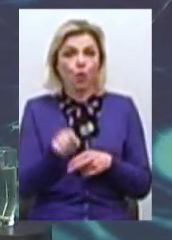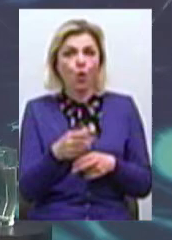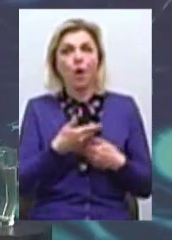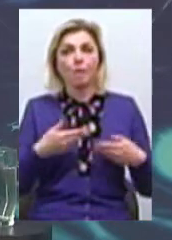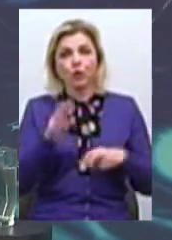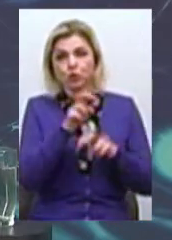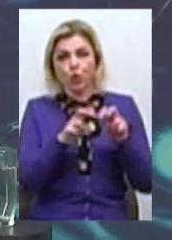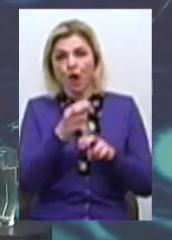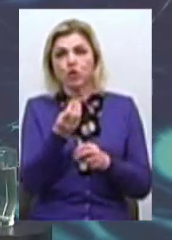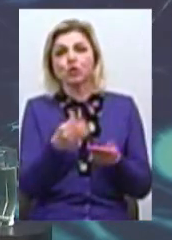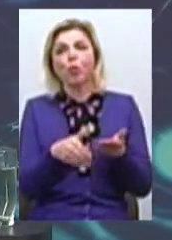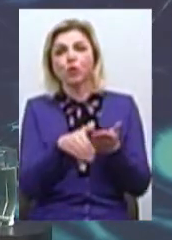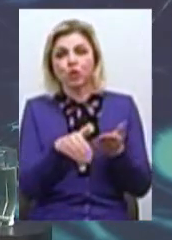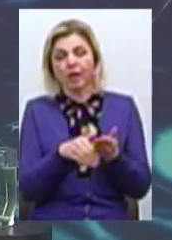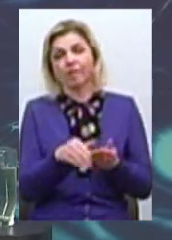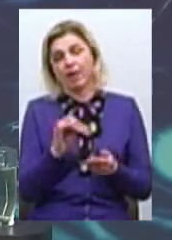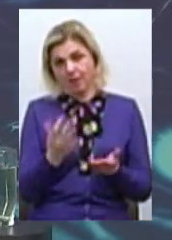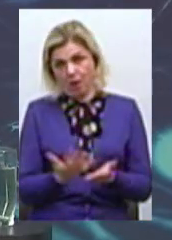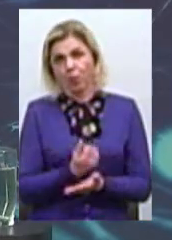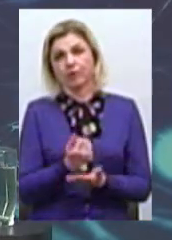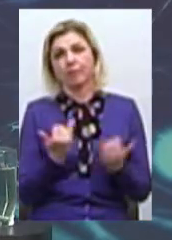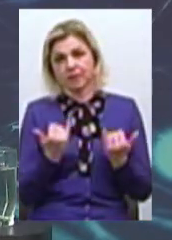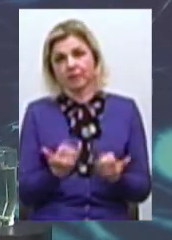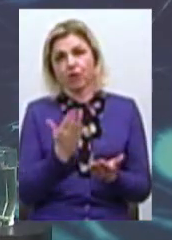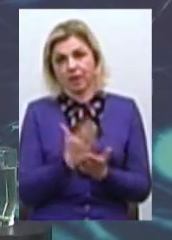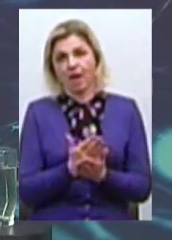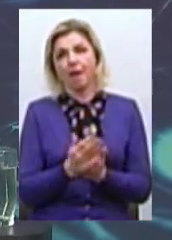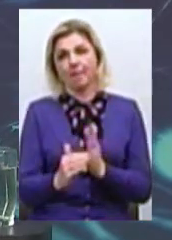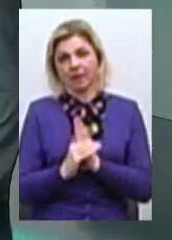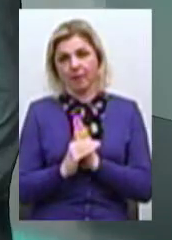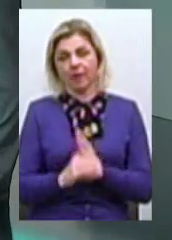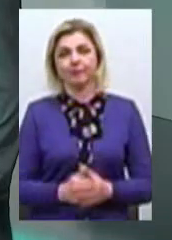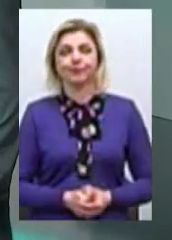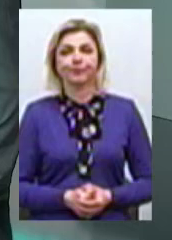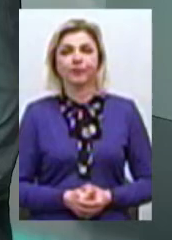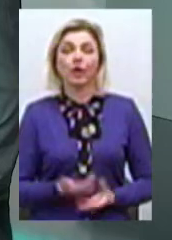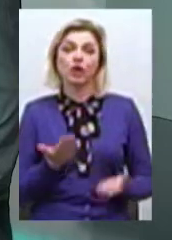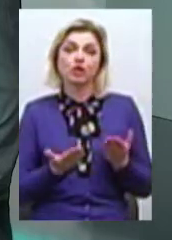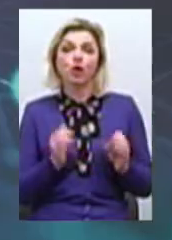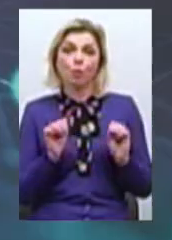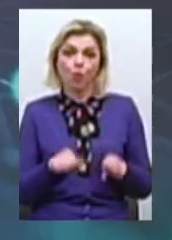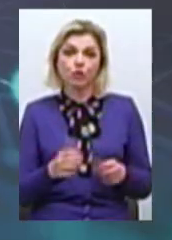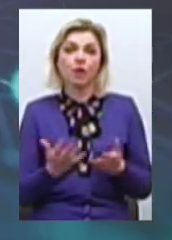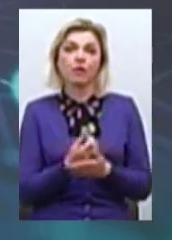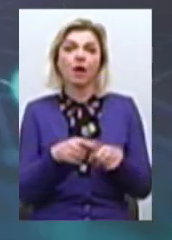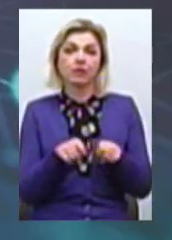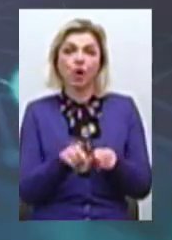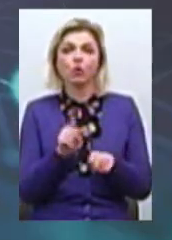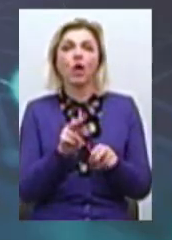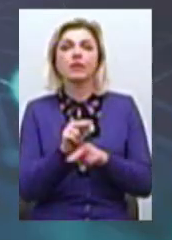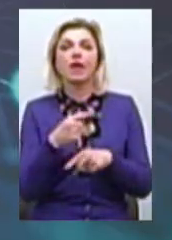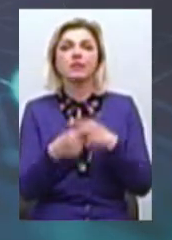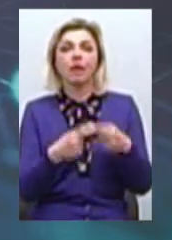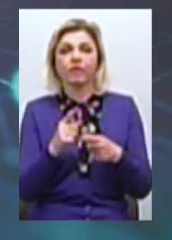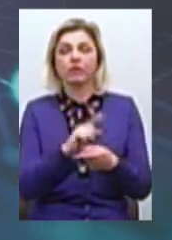шукаємо спонсорів, меценатів і знаходимо, на сьогодні є вже підтримка. Чи може статися так, що наставництво взагалі переросте